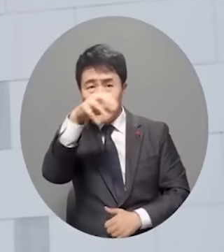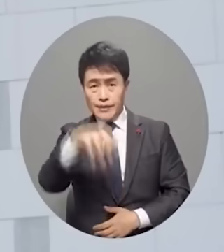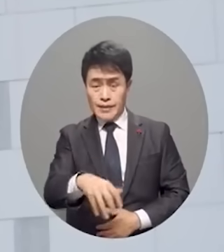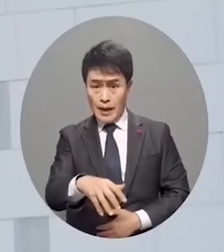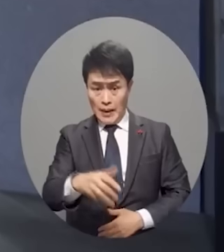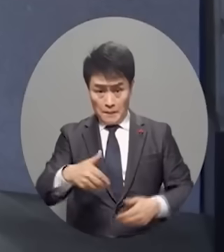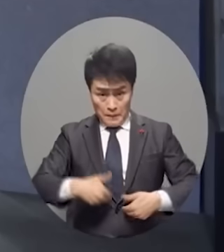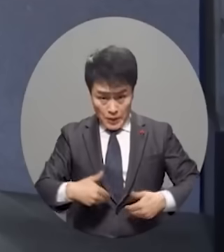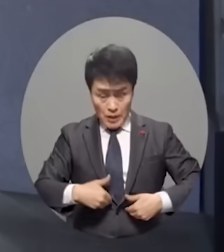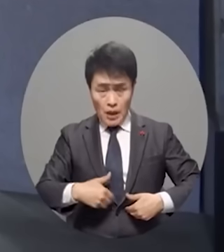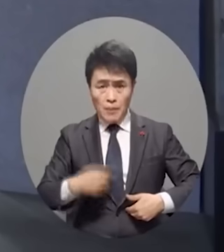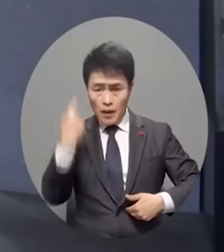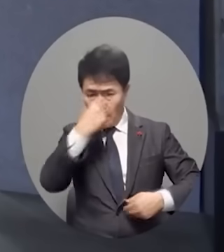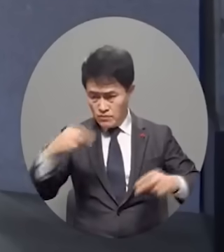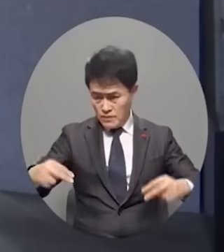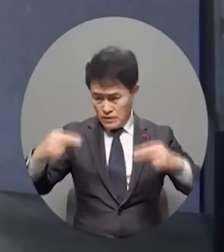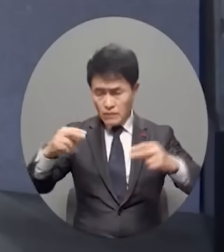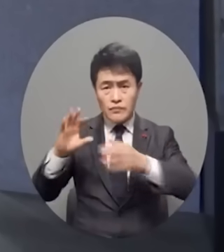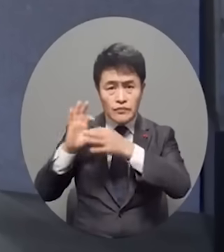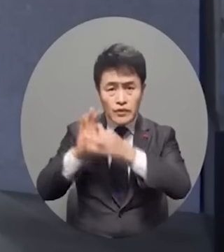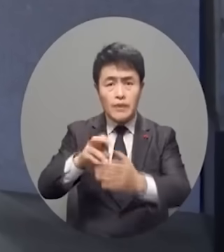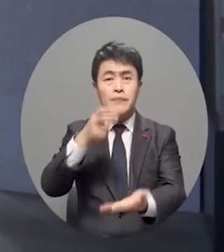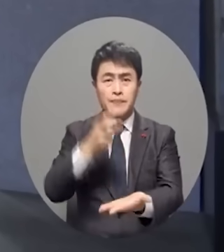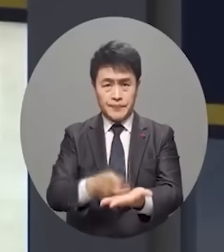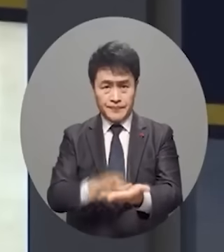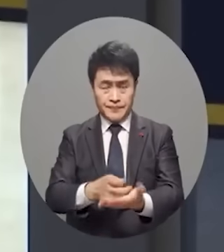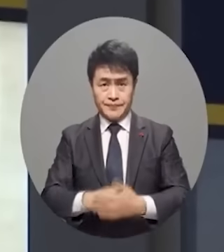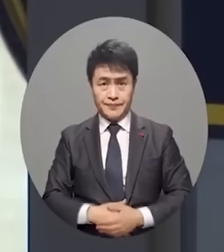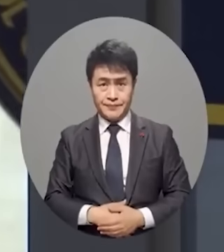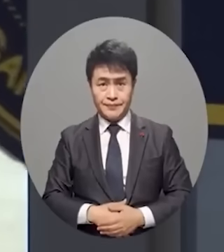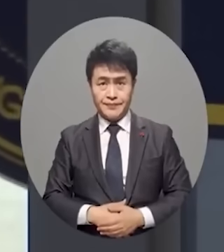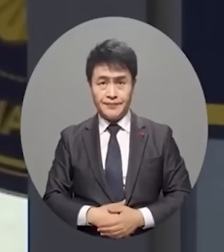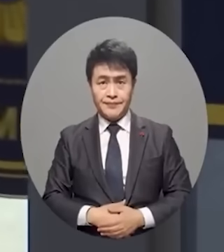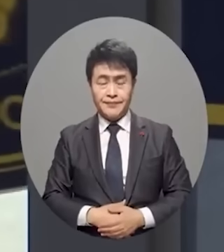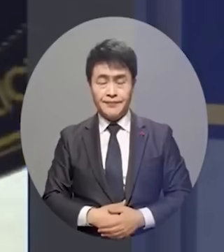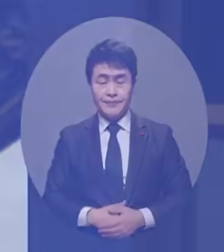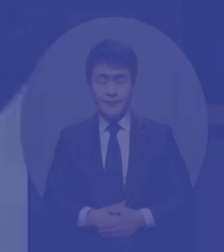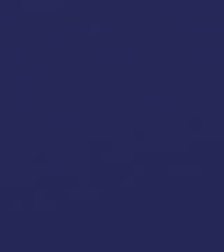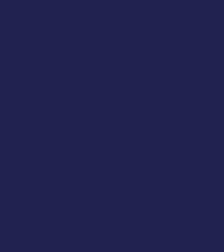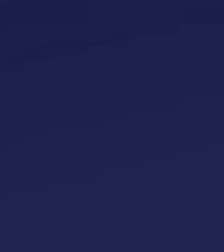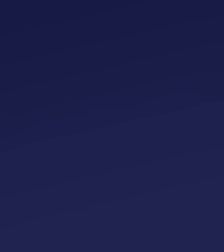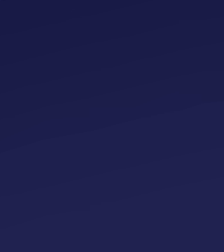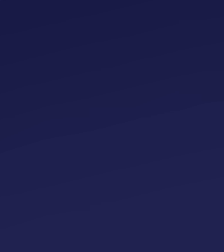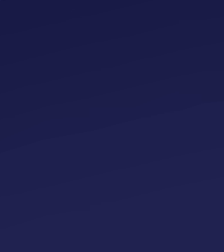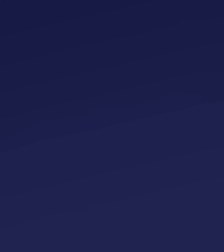필요하면 대지 조사도 진행한다는 방침입니다. MBC 뉴스 차현진입니다.